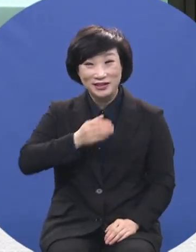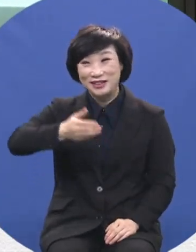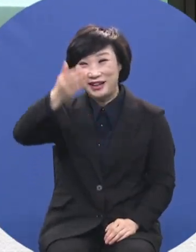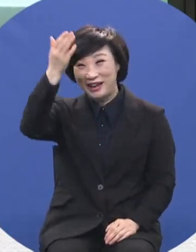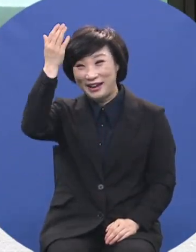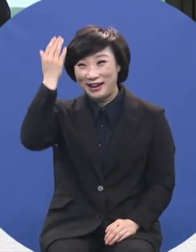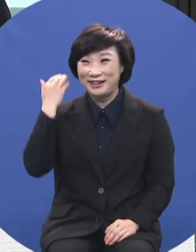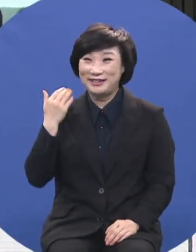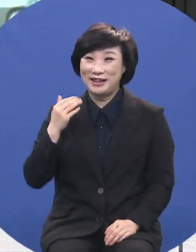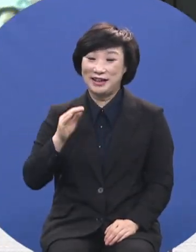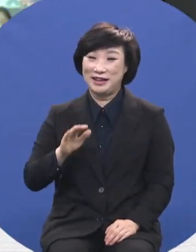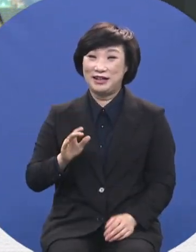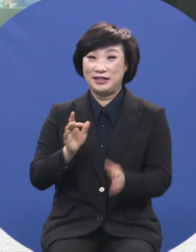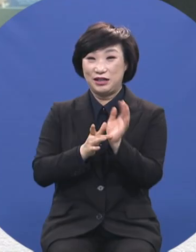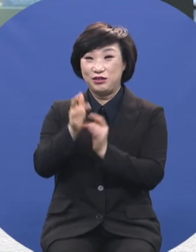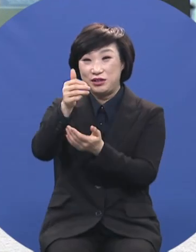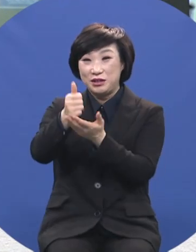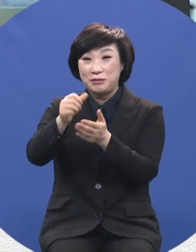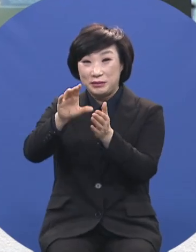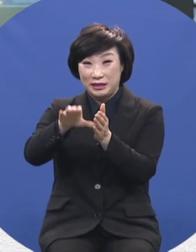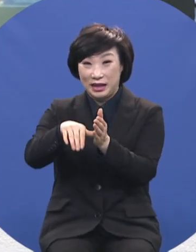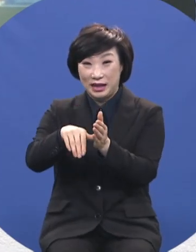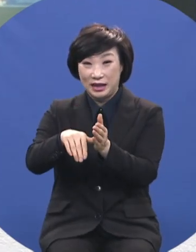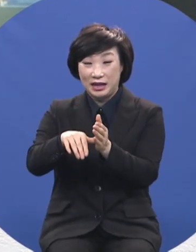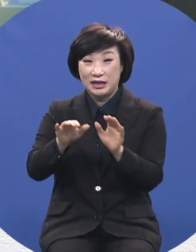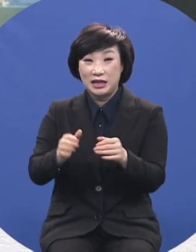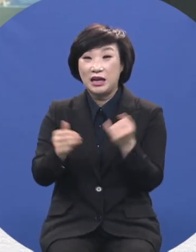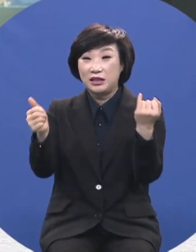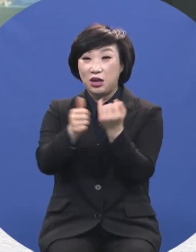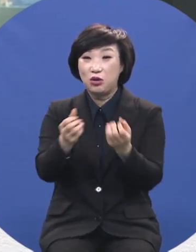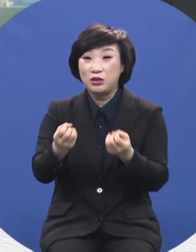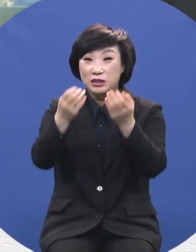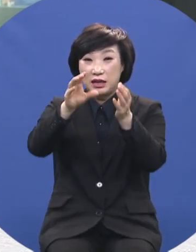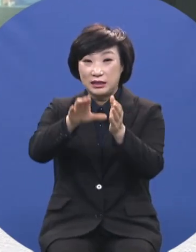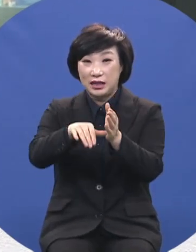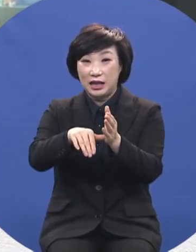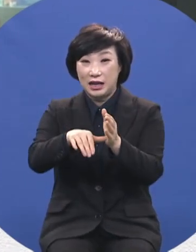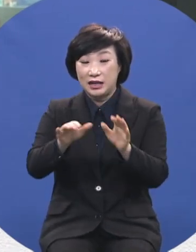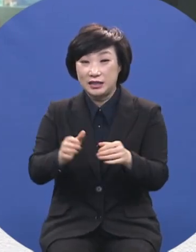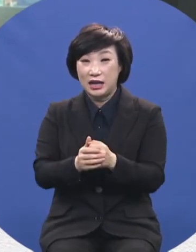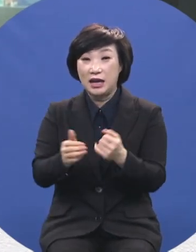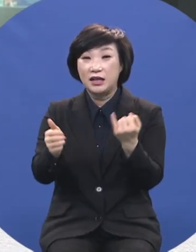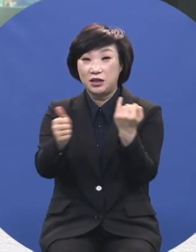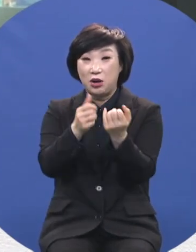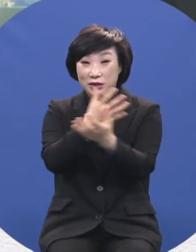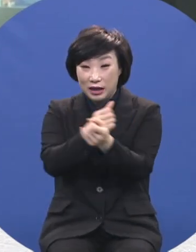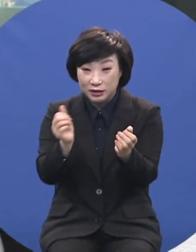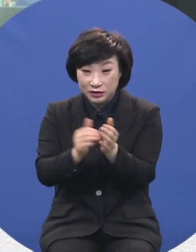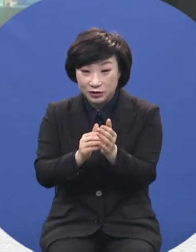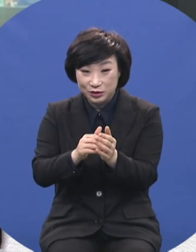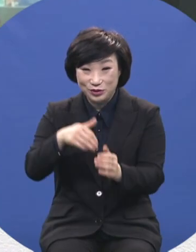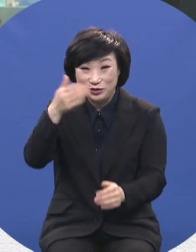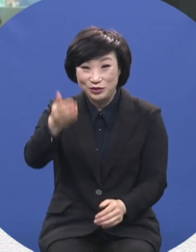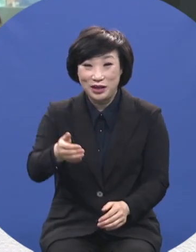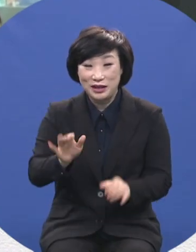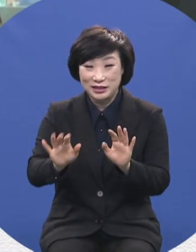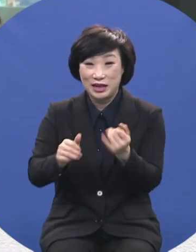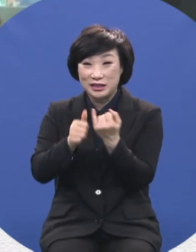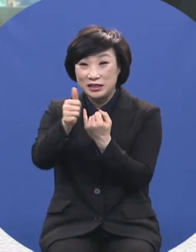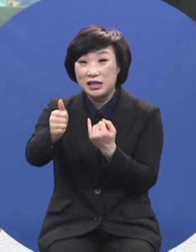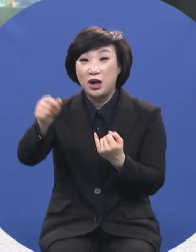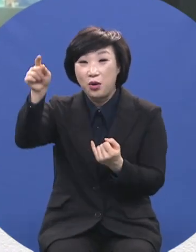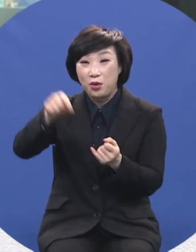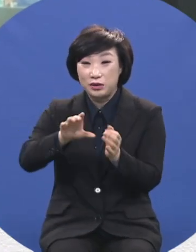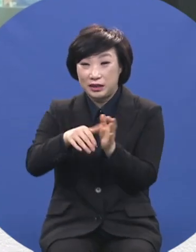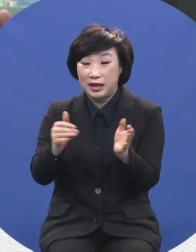옛날에 예수님 시대도 혼례식 할 때 정혼을 하고 나면 신랑이 올